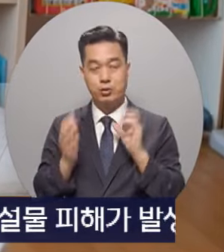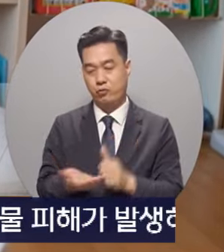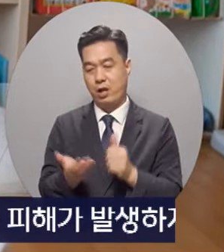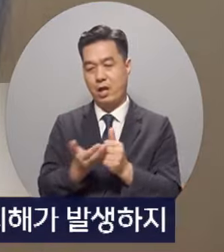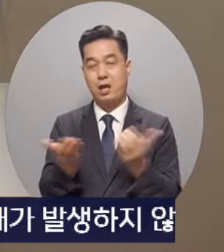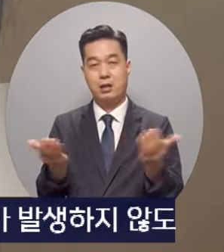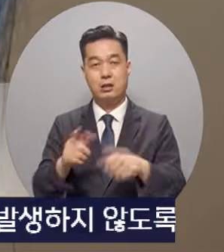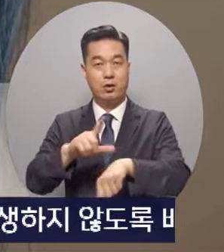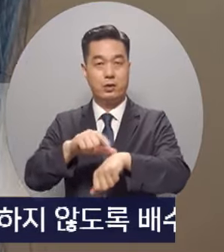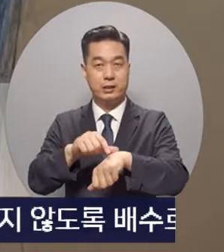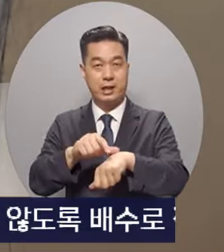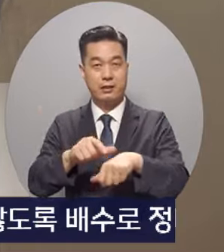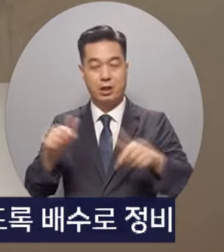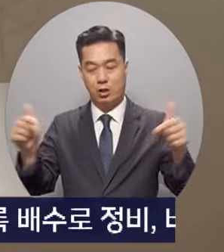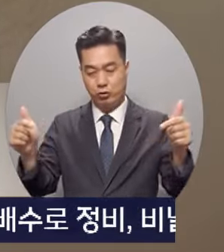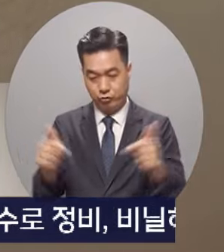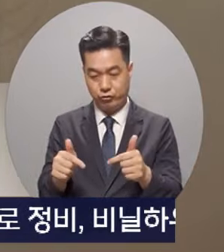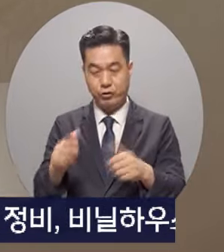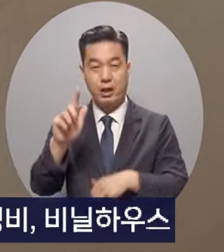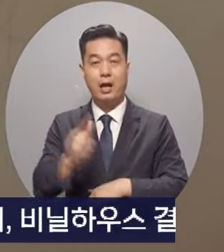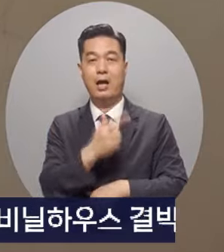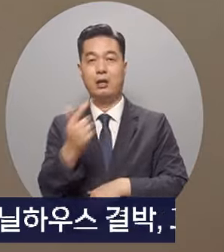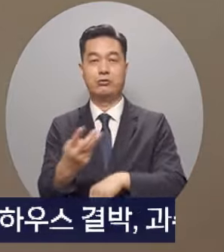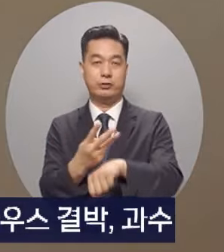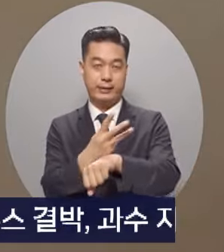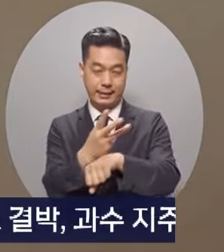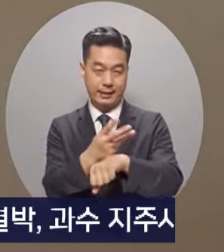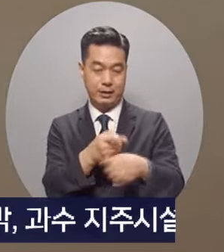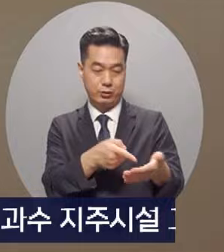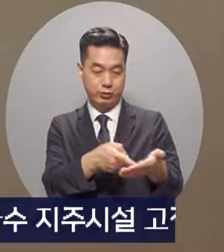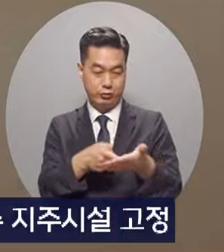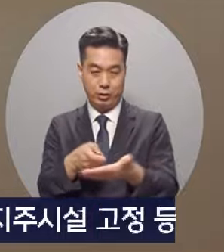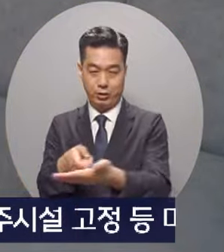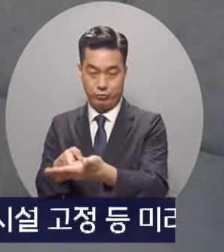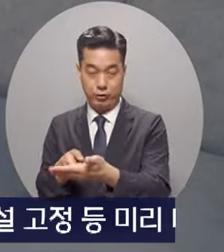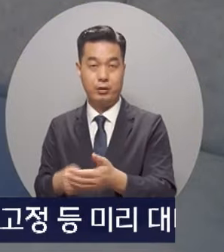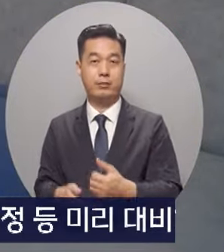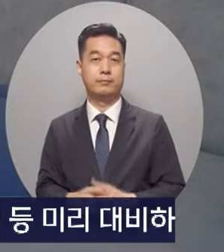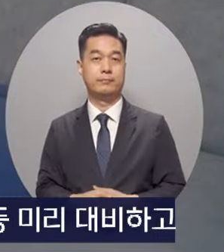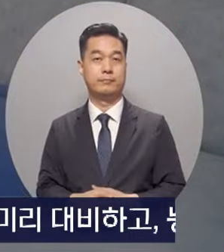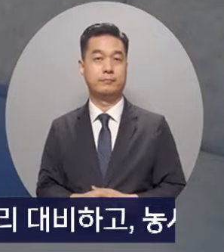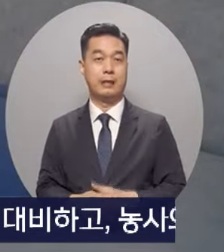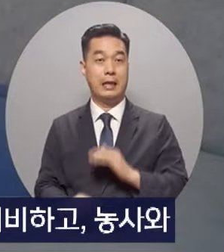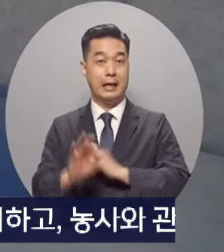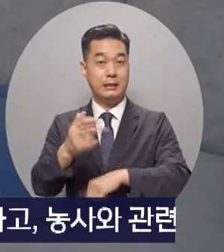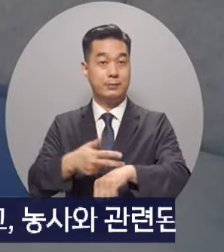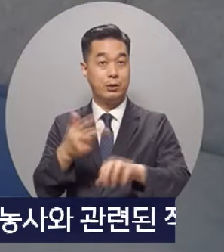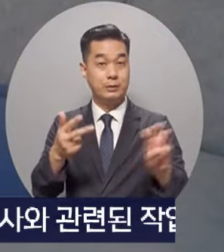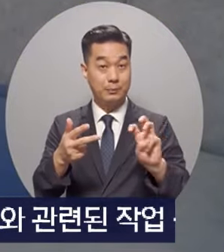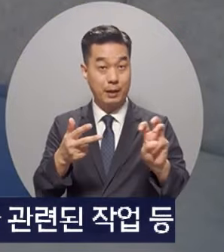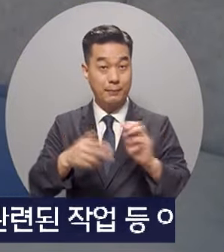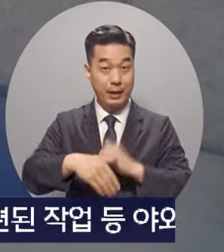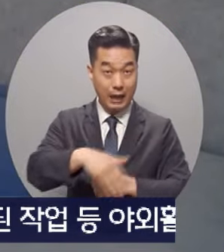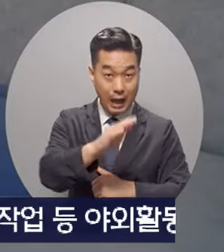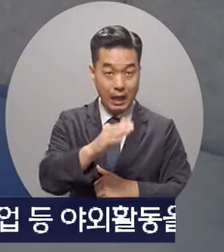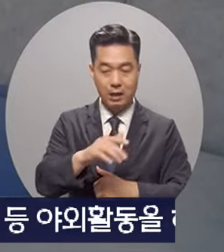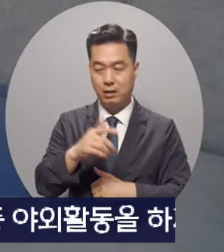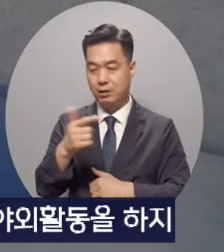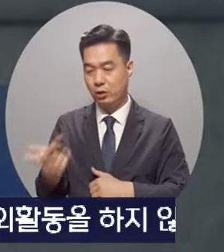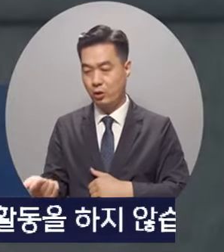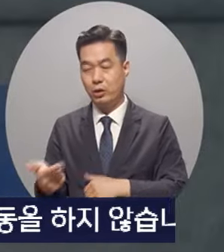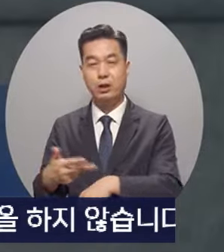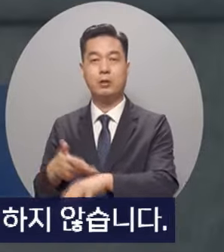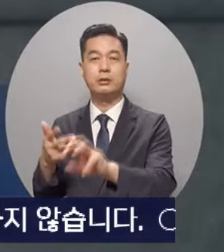단축 제도를 이용해 하루 3시간씩 근무 시간을 줄였습니다. 아침 7시 반에 나가서 집에 오면 7시 반이다